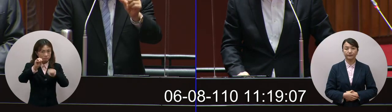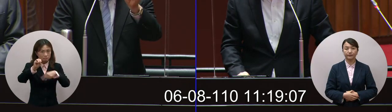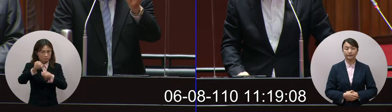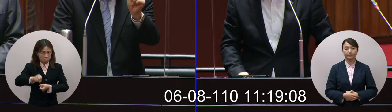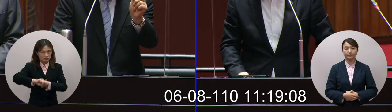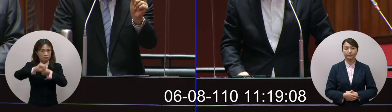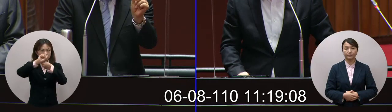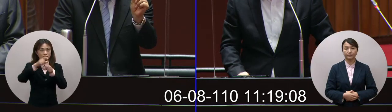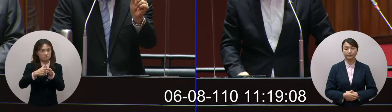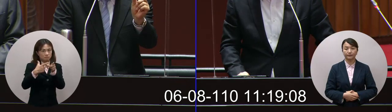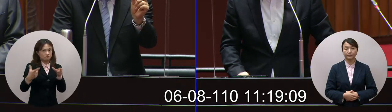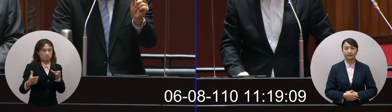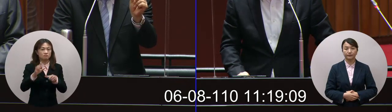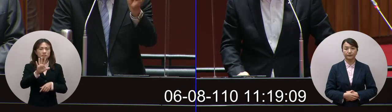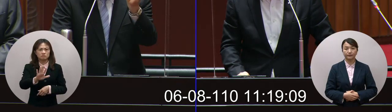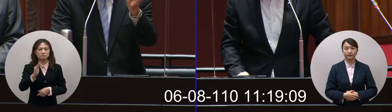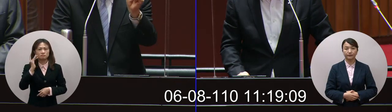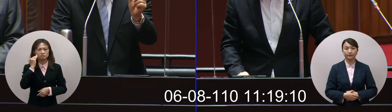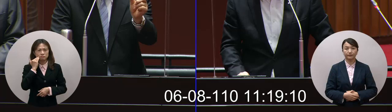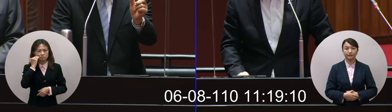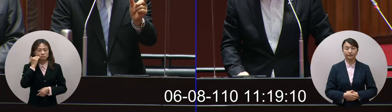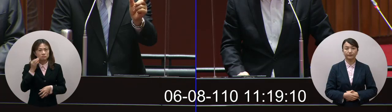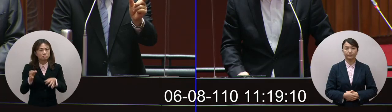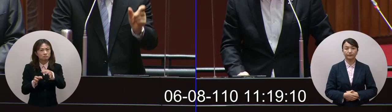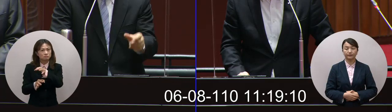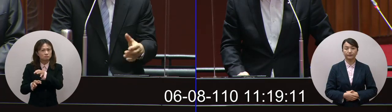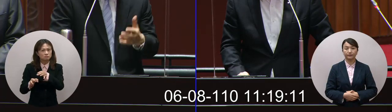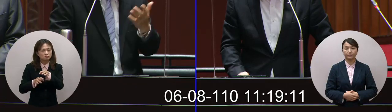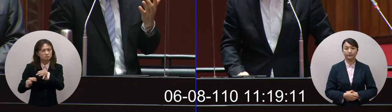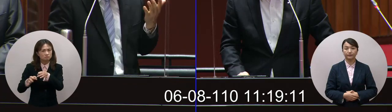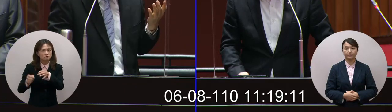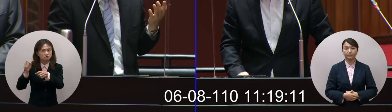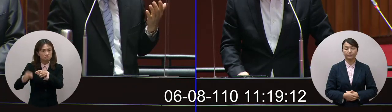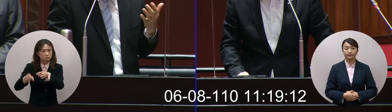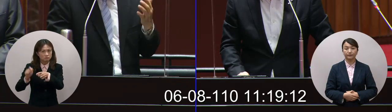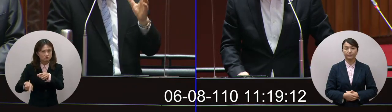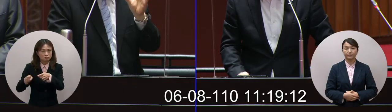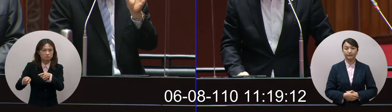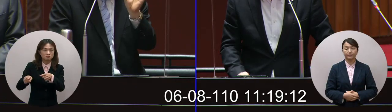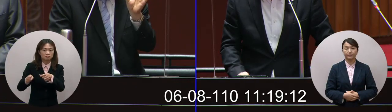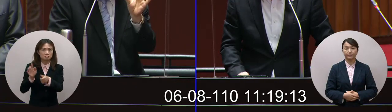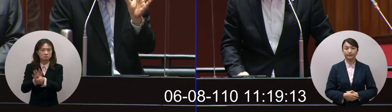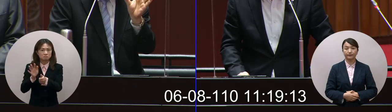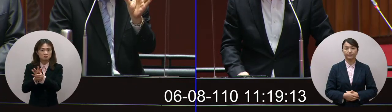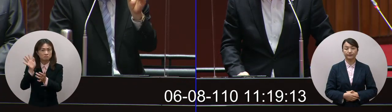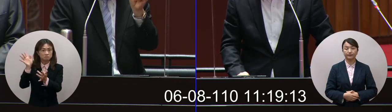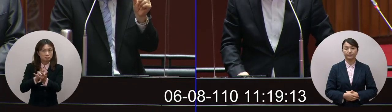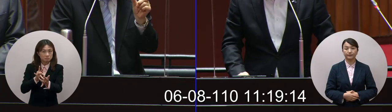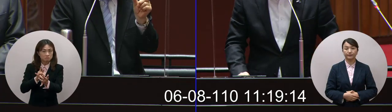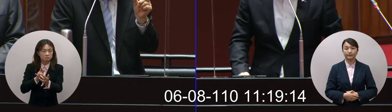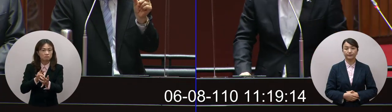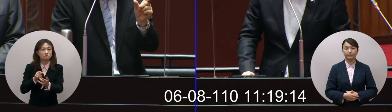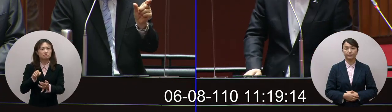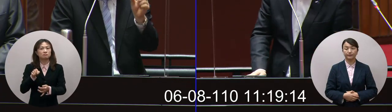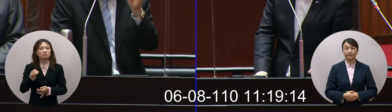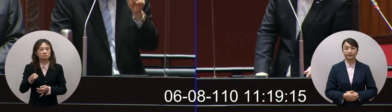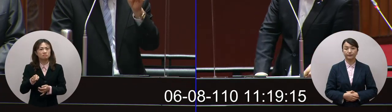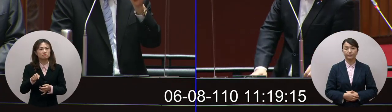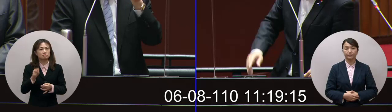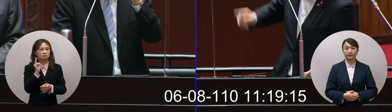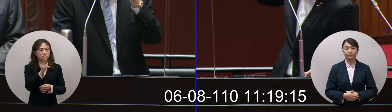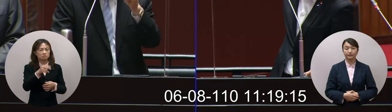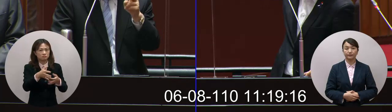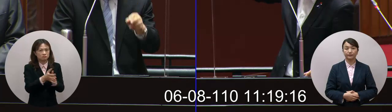若讲还阁有啥物漏气无顾甲到的，啊，我才部长相关的即个来加迄落。啊，